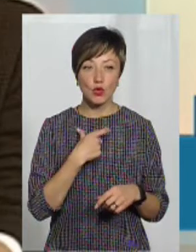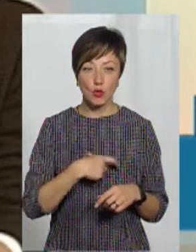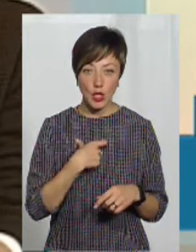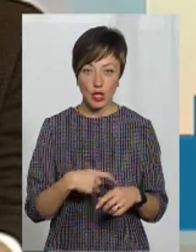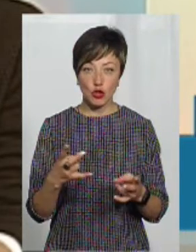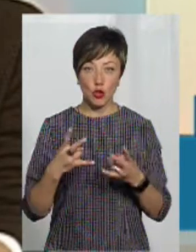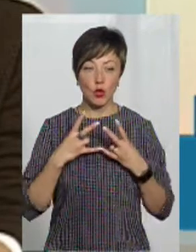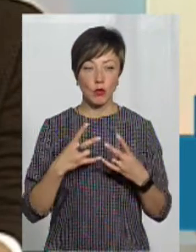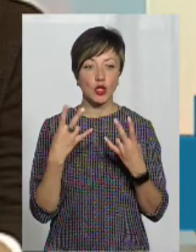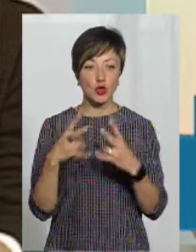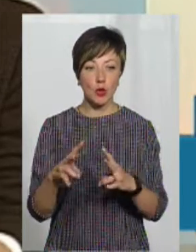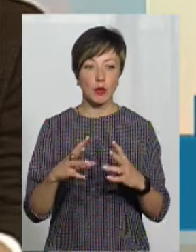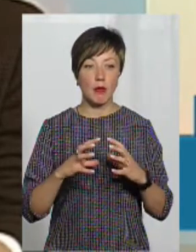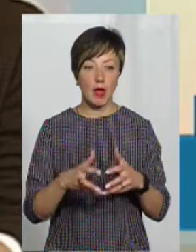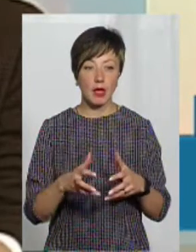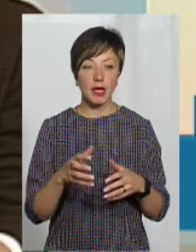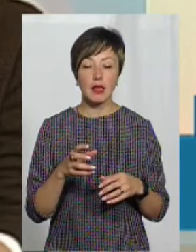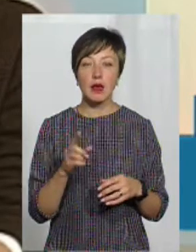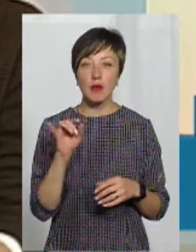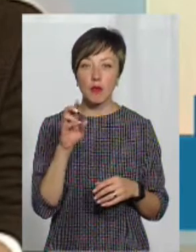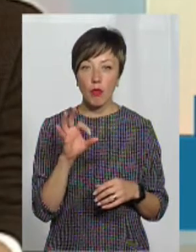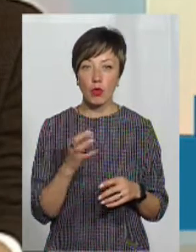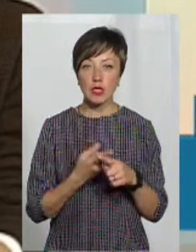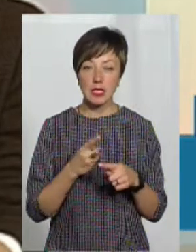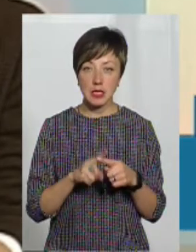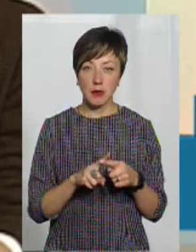собі робимо шкоду планеті, тому що